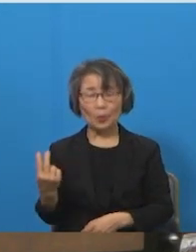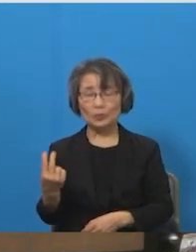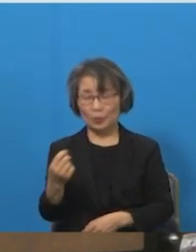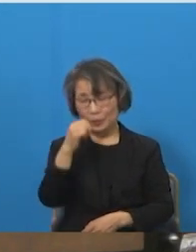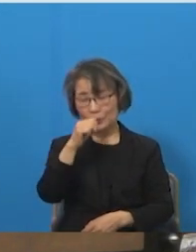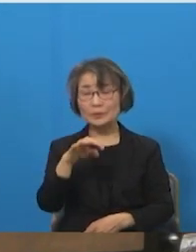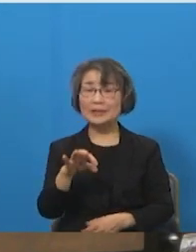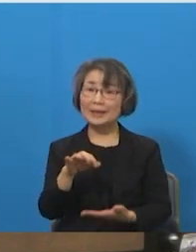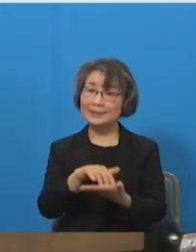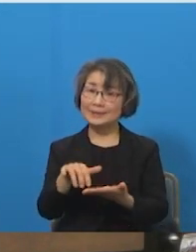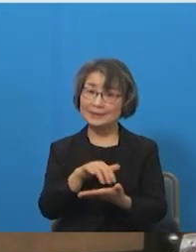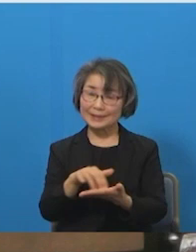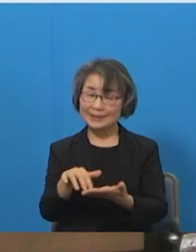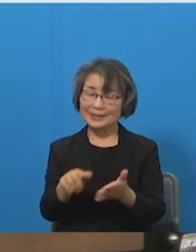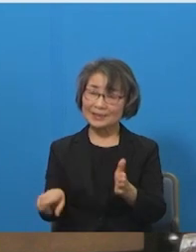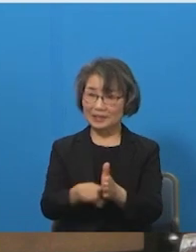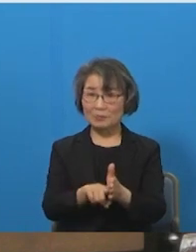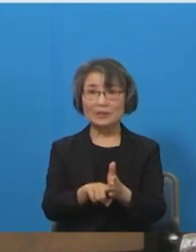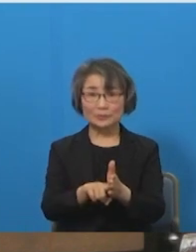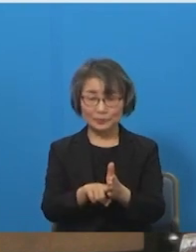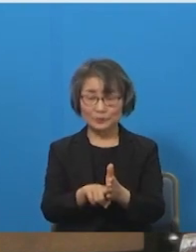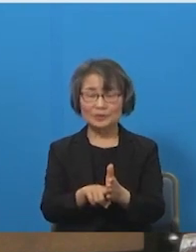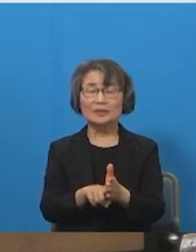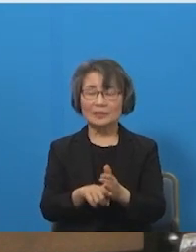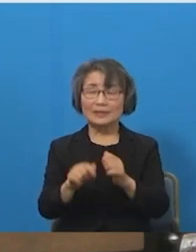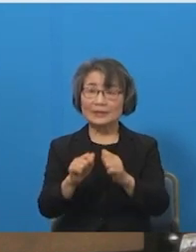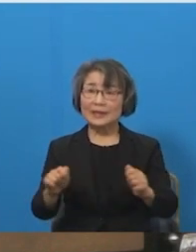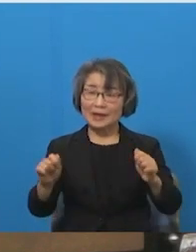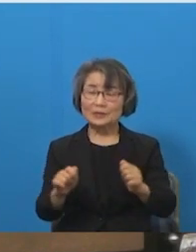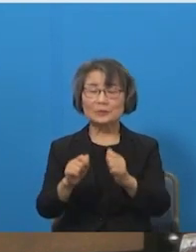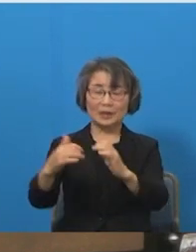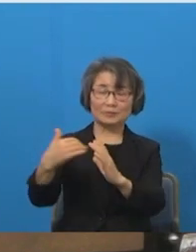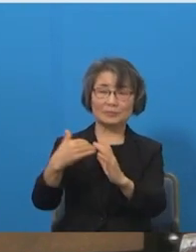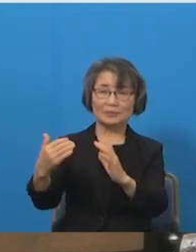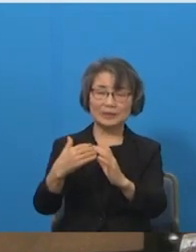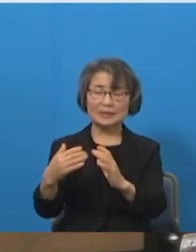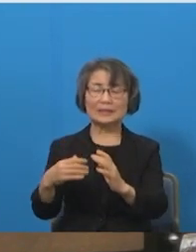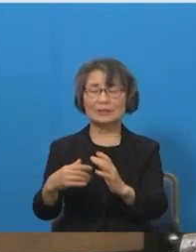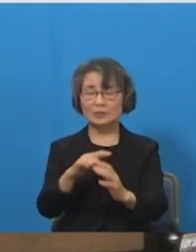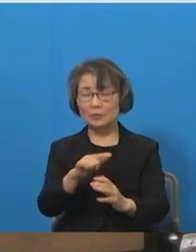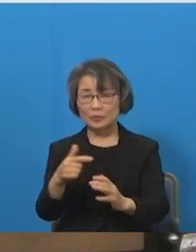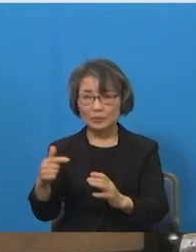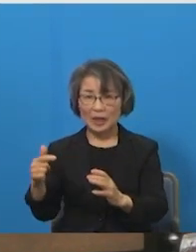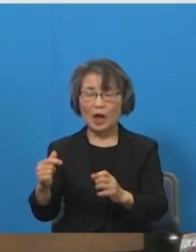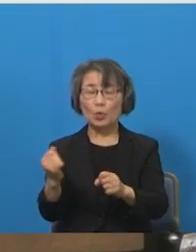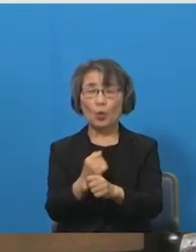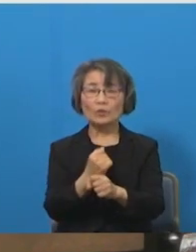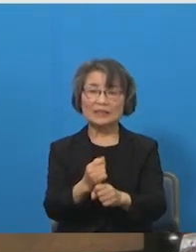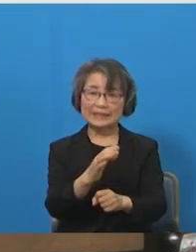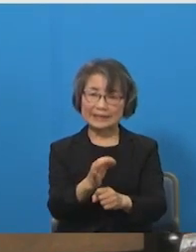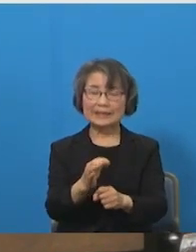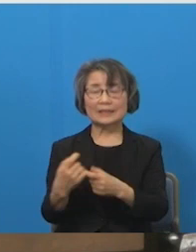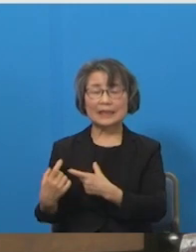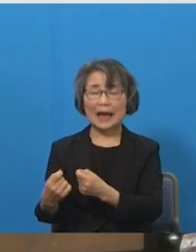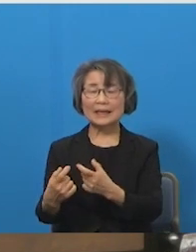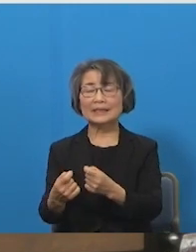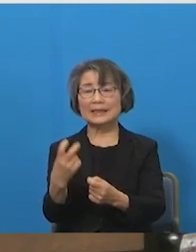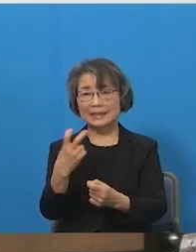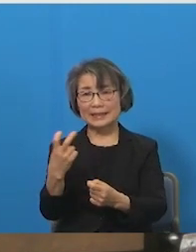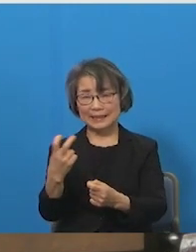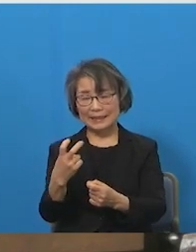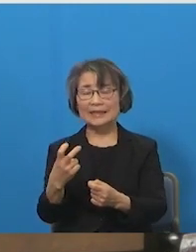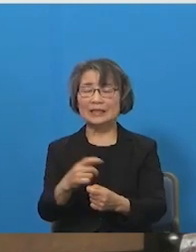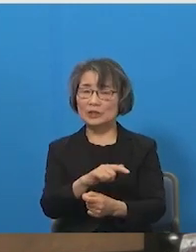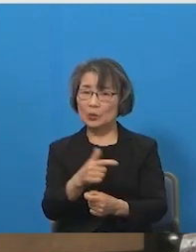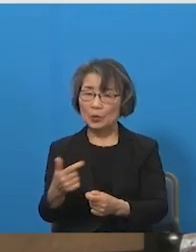ますが、その中で体育館の空調について、熱源方式の違いによる工事費や維持管理費、設置場所や